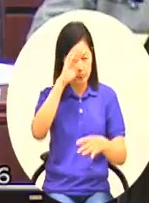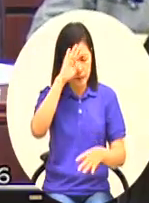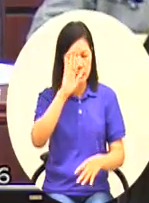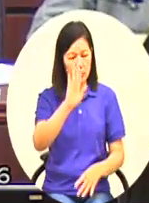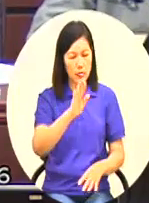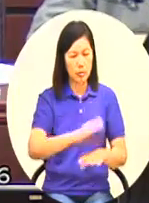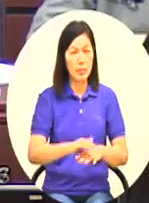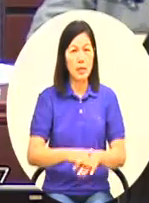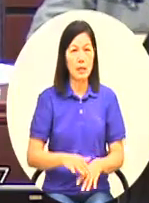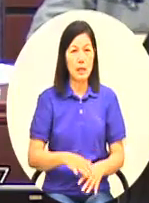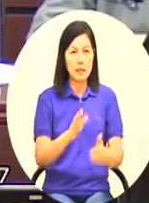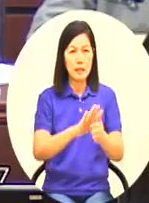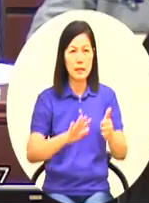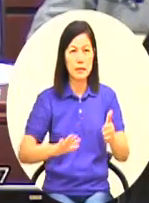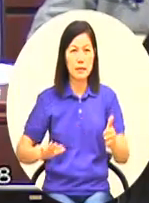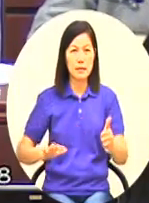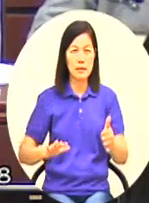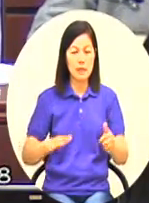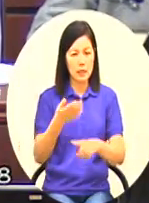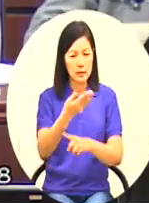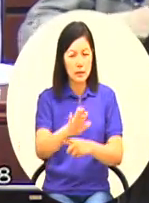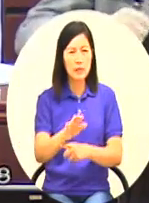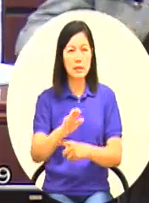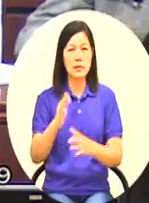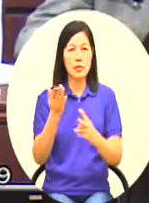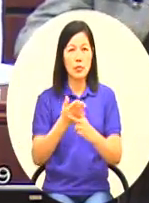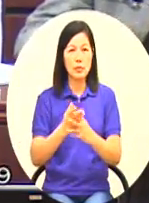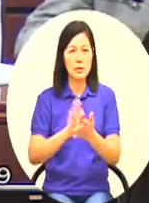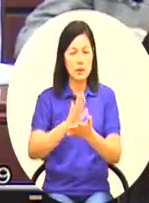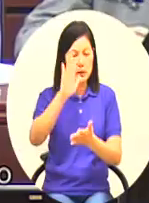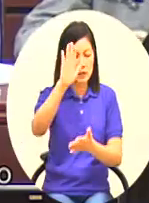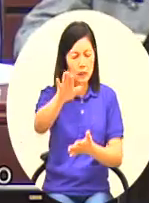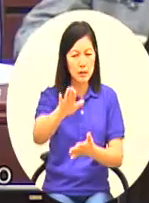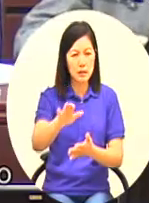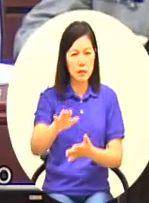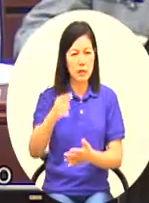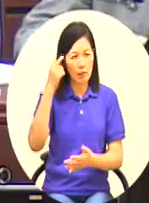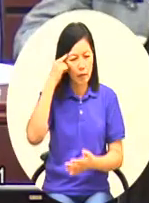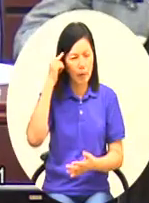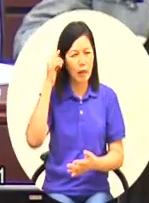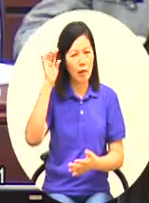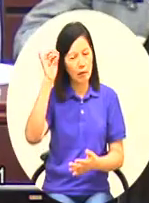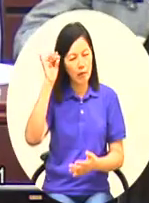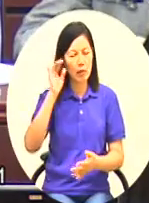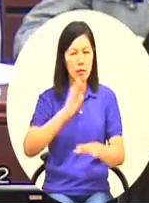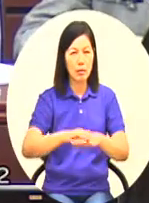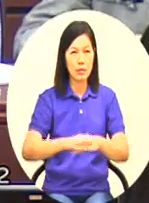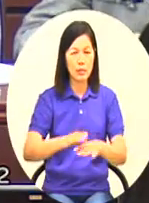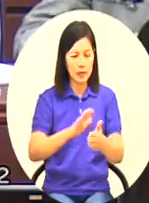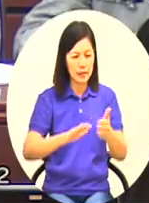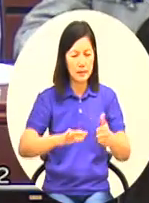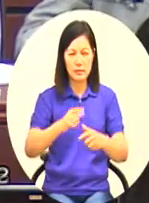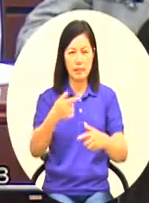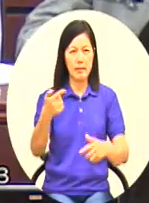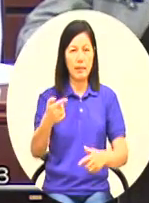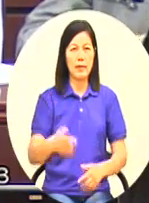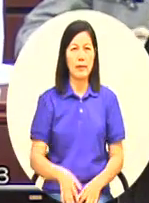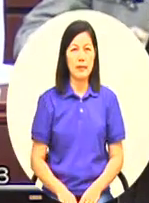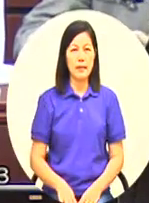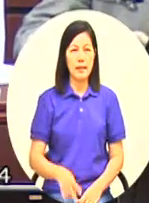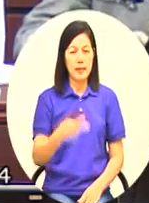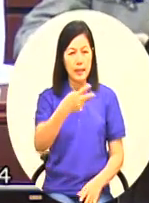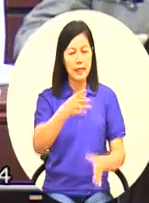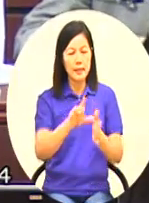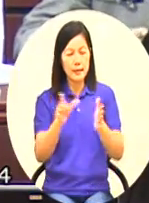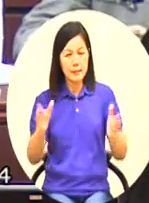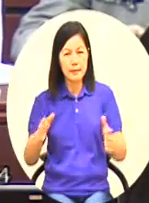造成的包括死亡，也包括尾啊一寡迄个智能的部分的部分，其实影响足大啦吼。啊，第二期加第三